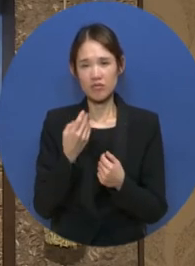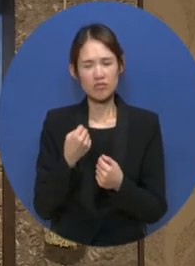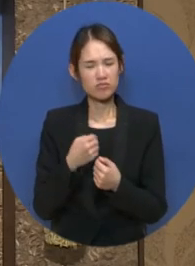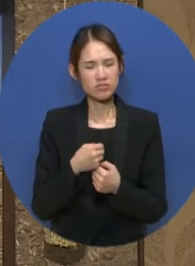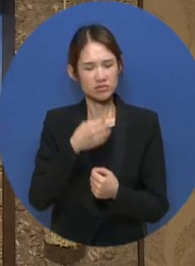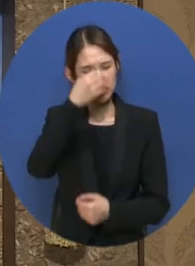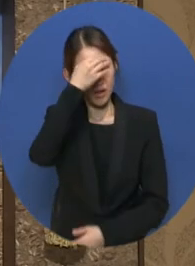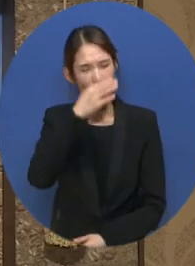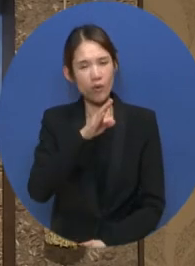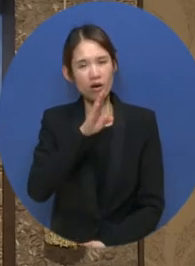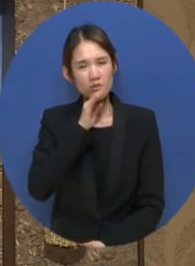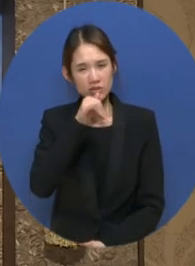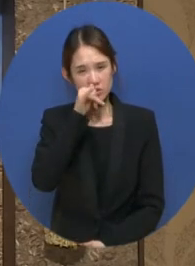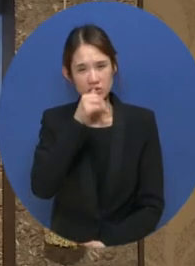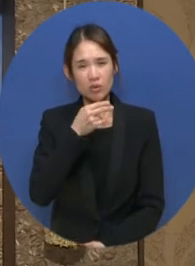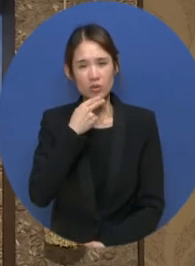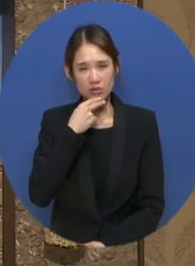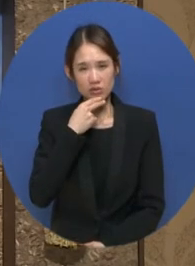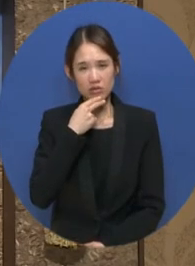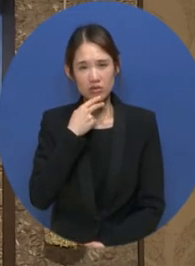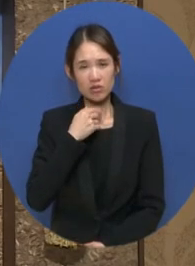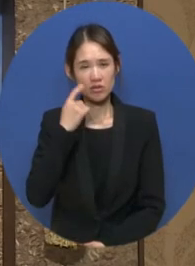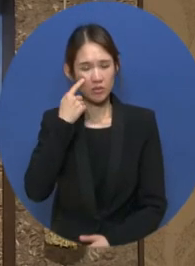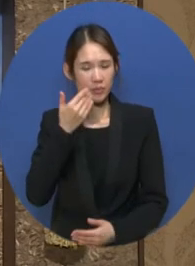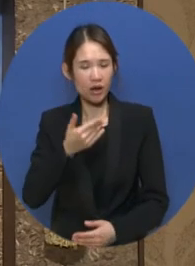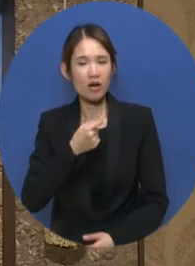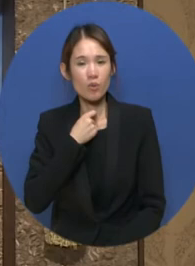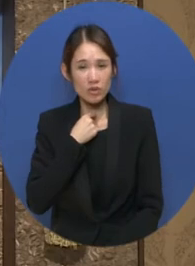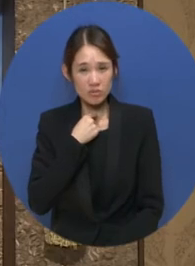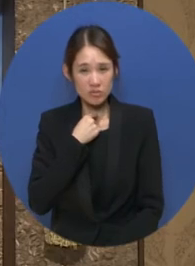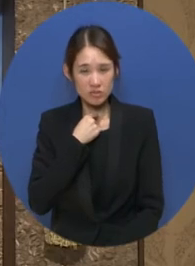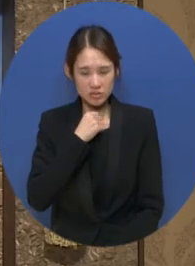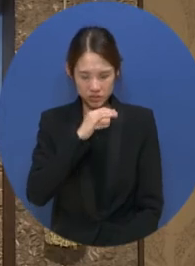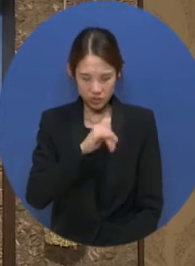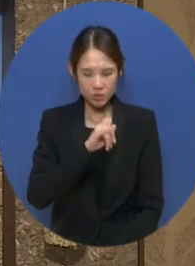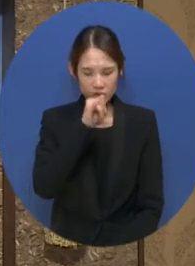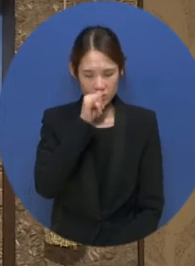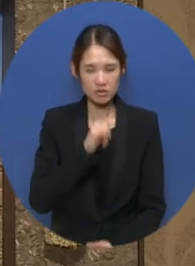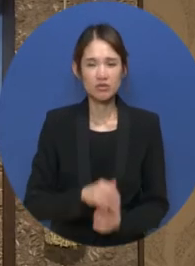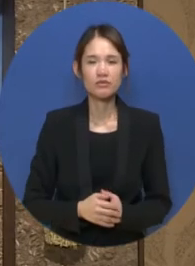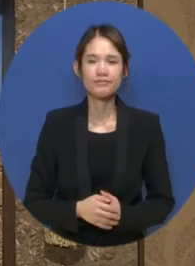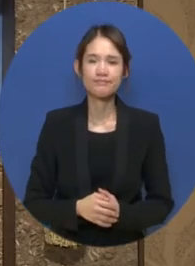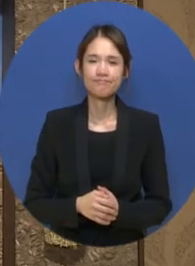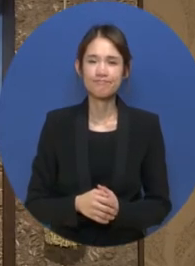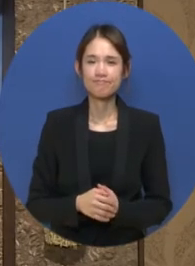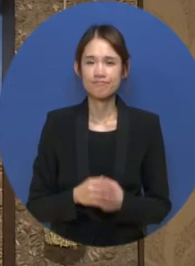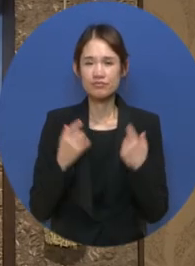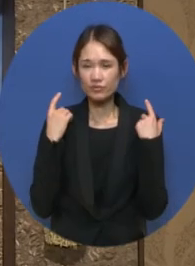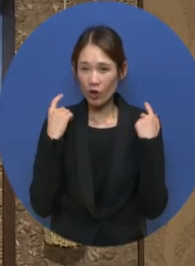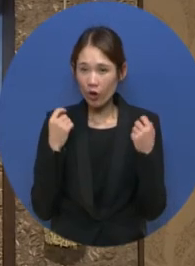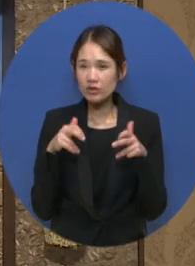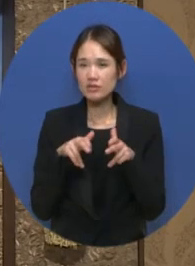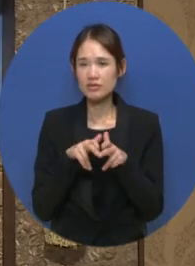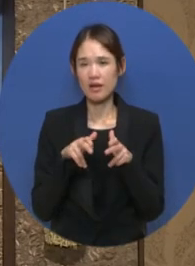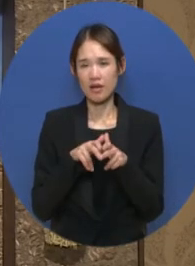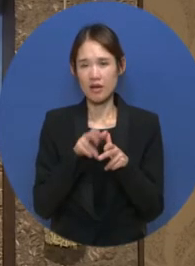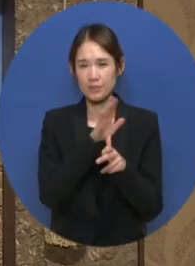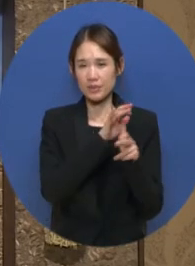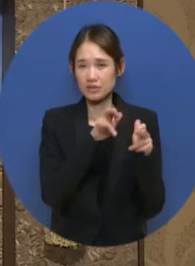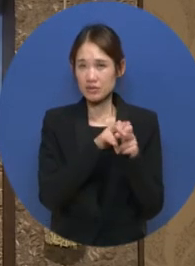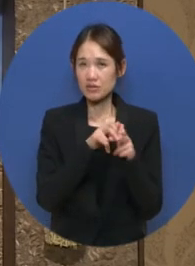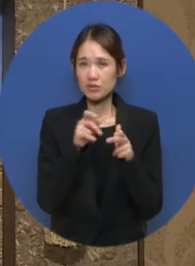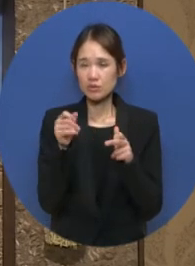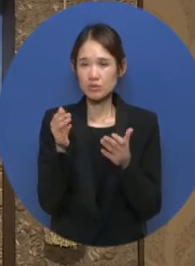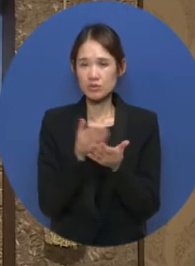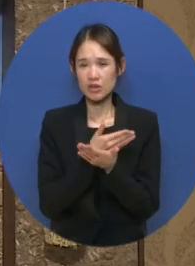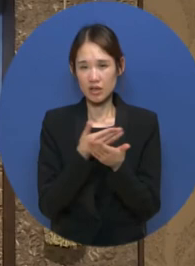얼마만큼 이제 사과를 했는지 사실은 조금 방문하고 어 싶은 내용이 내외 여전히 이제 장애와 또 비장애 를 조금